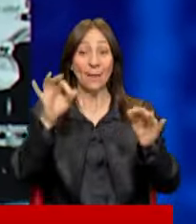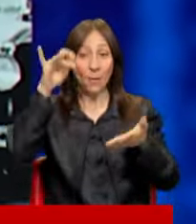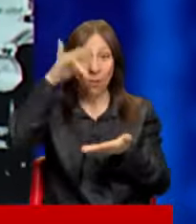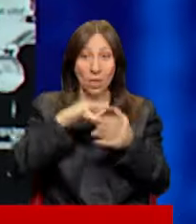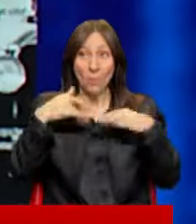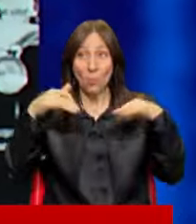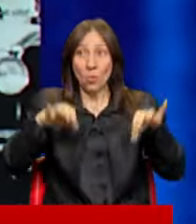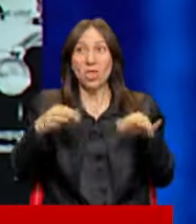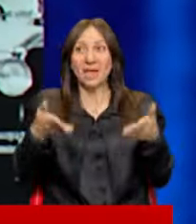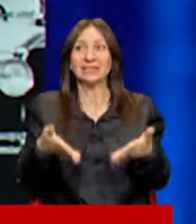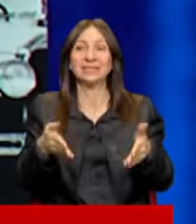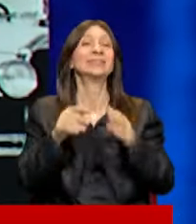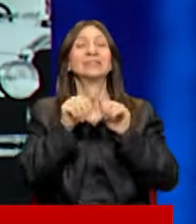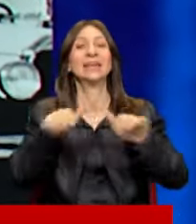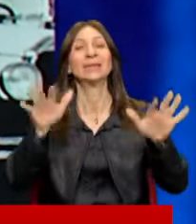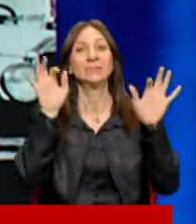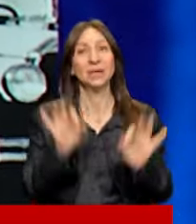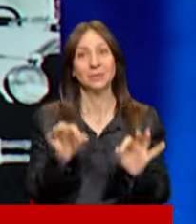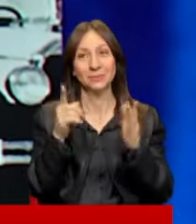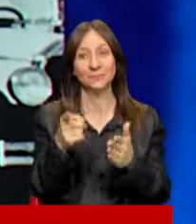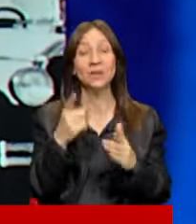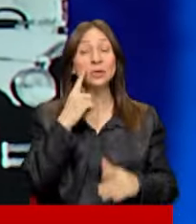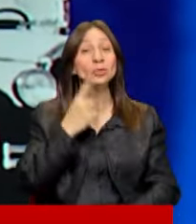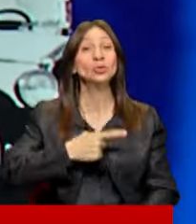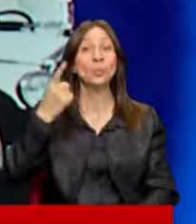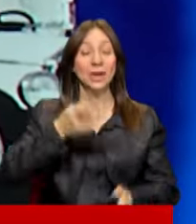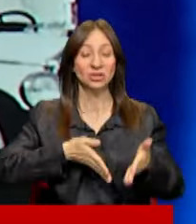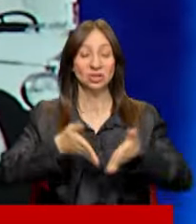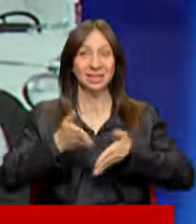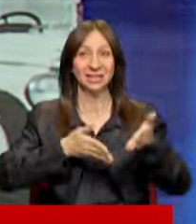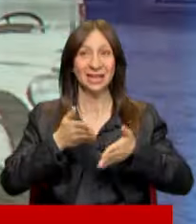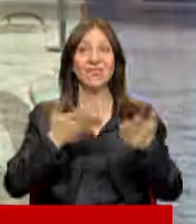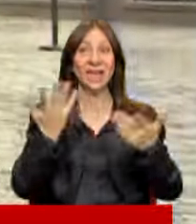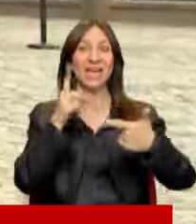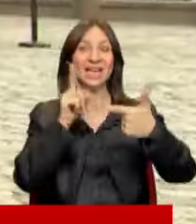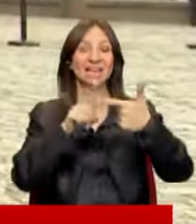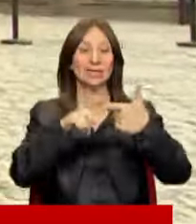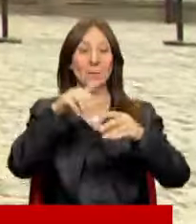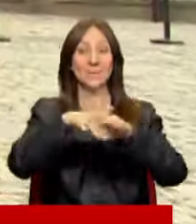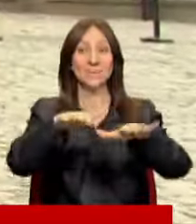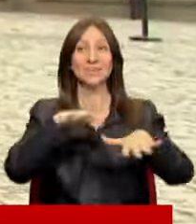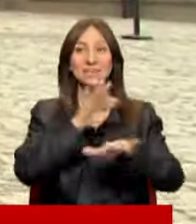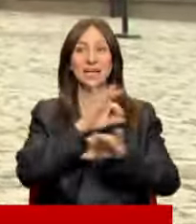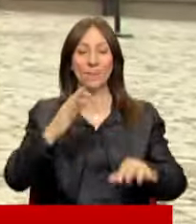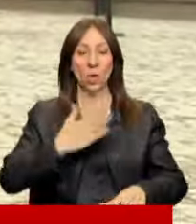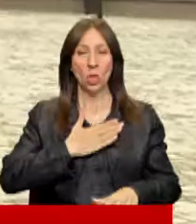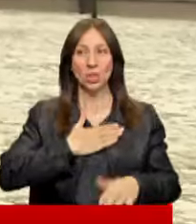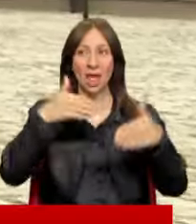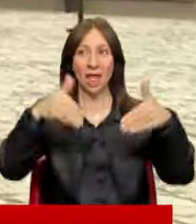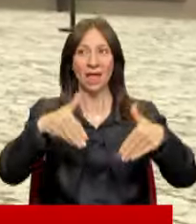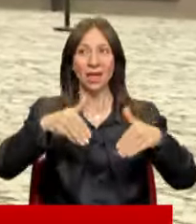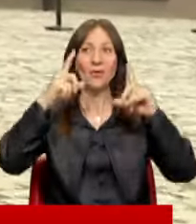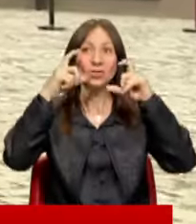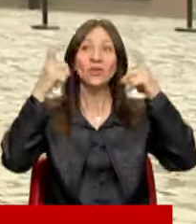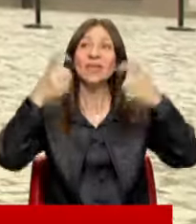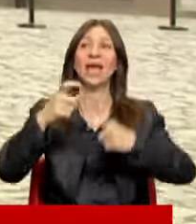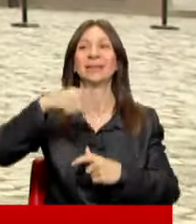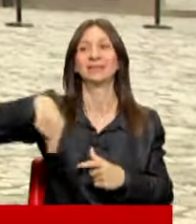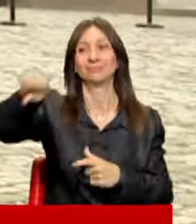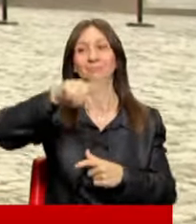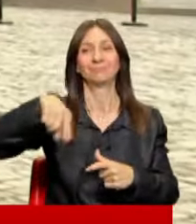oradayız. Yayınımızı oradan gerçekleştiriyoruz. Cumhuriyet Caddesi'nde ve 2. Meclis'in tam da önünde o fotoğrafın